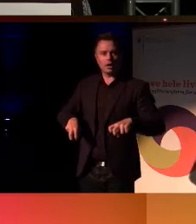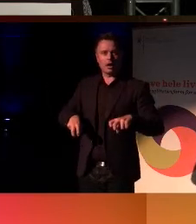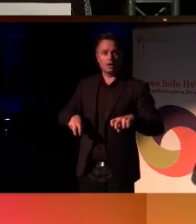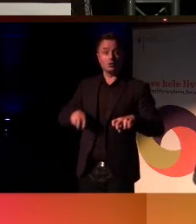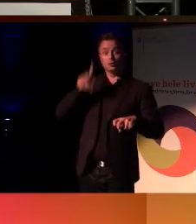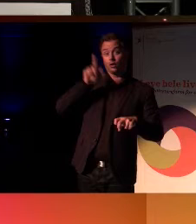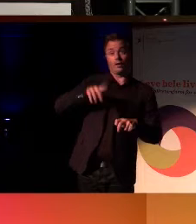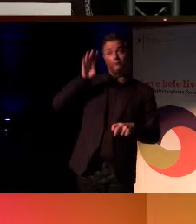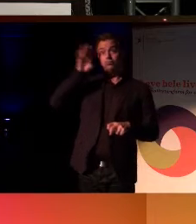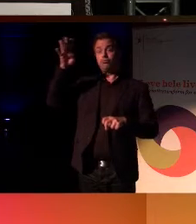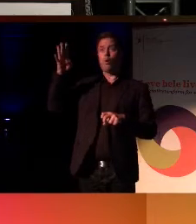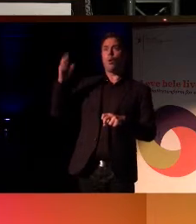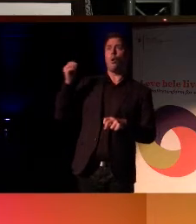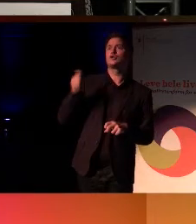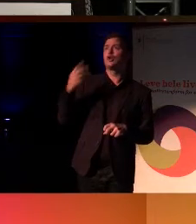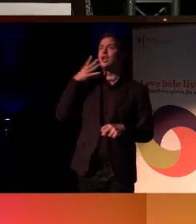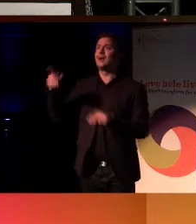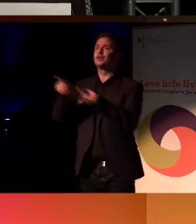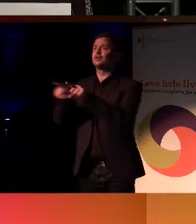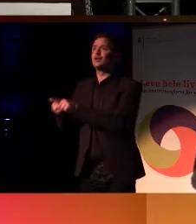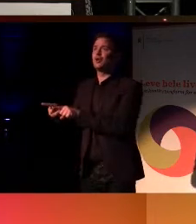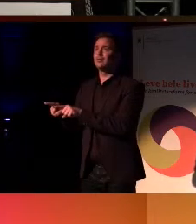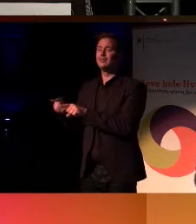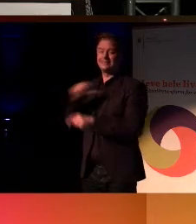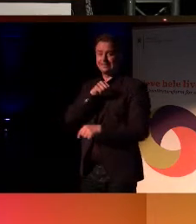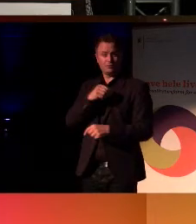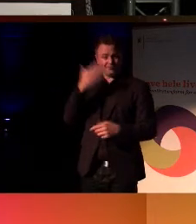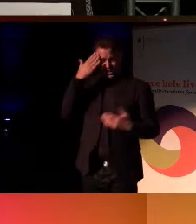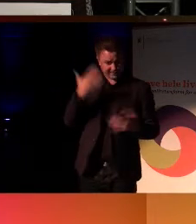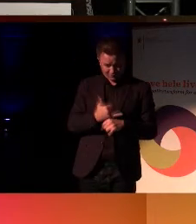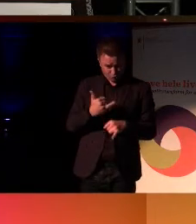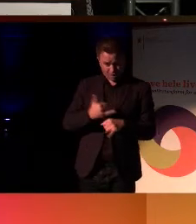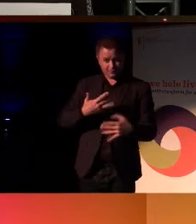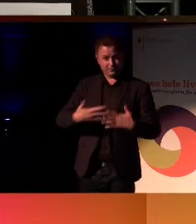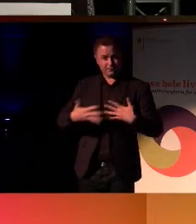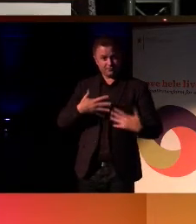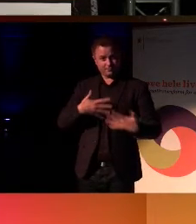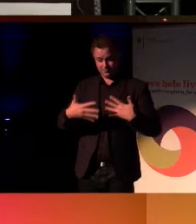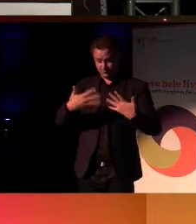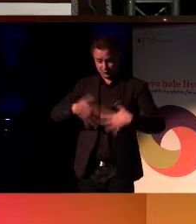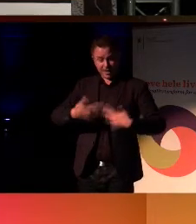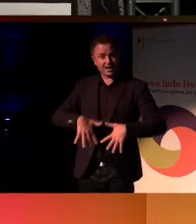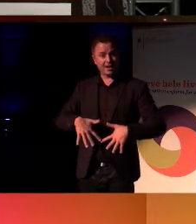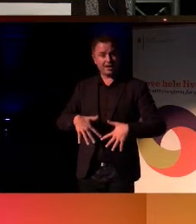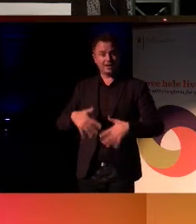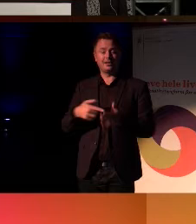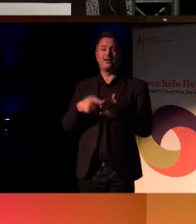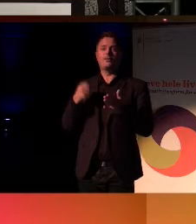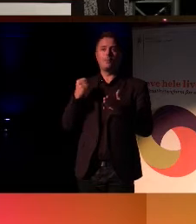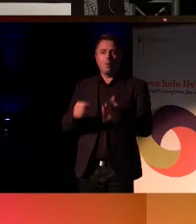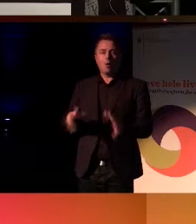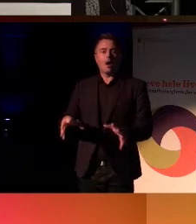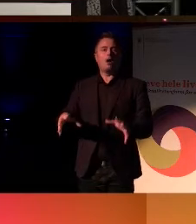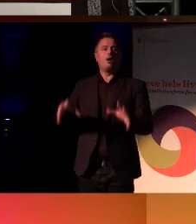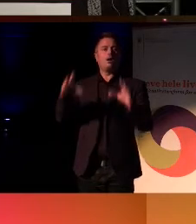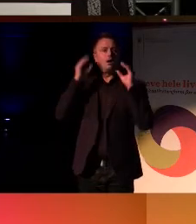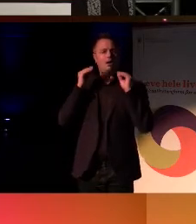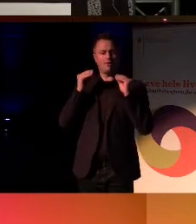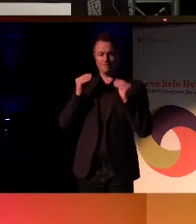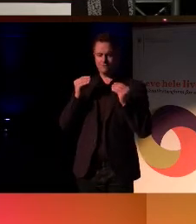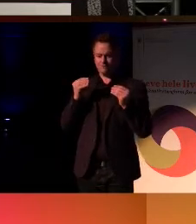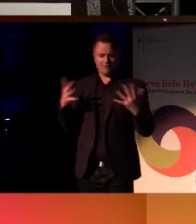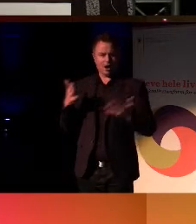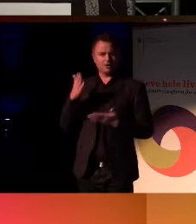ikke du vet hvilken materie du håndterer der hvor du faktisk jobber. Så vi må gjøre oss opp en oppfatning av